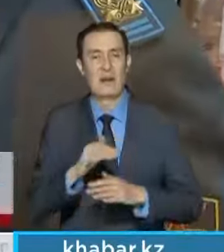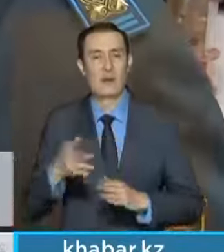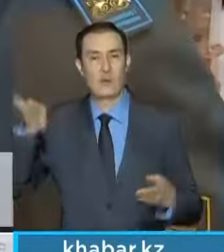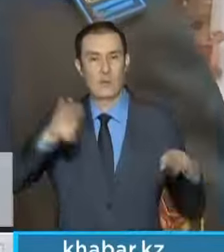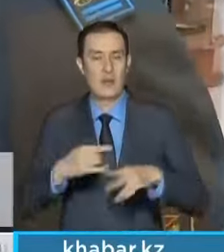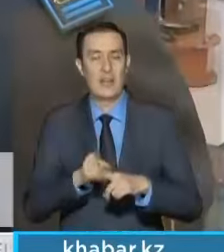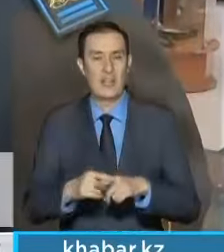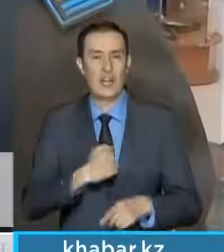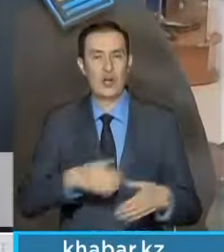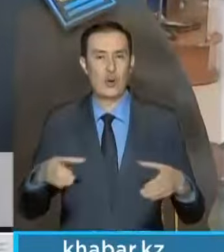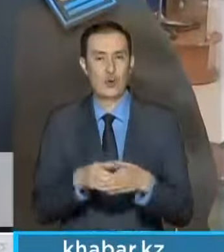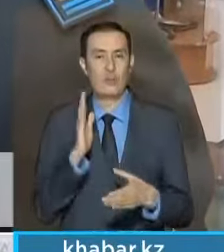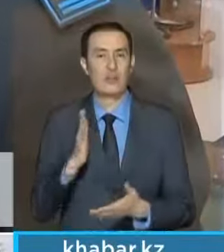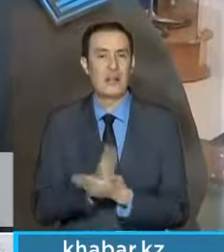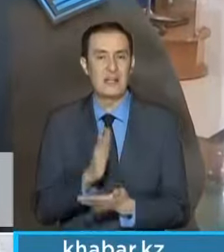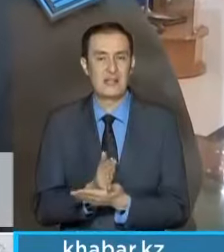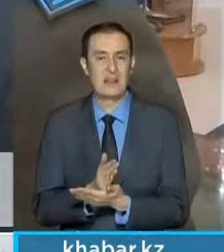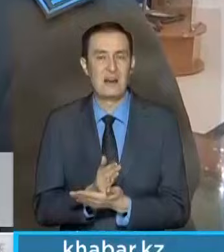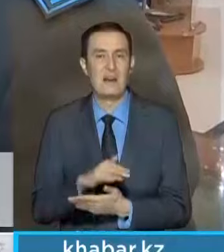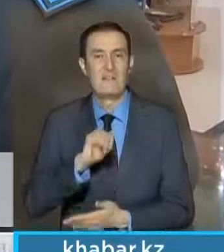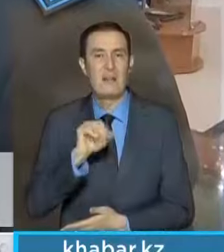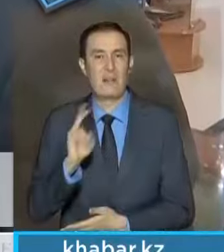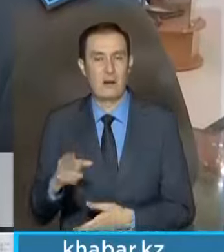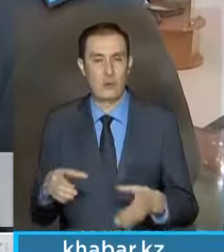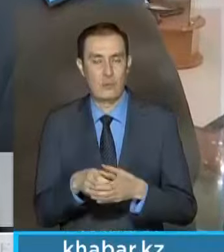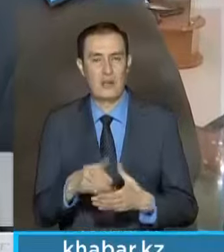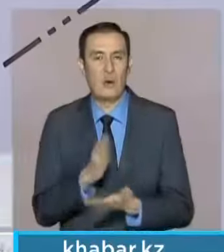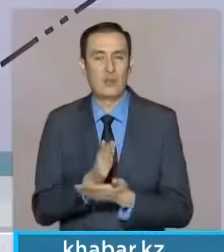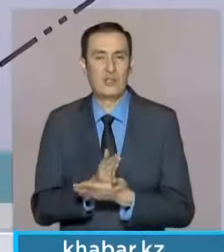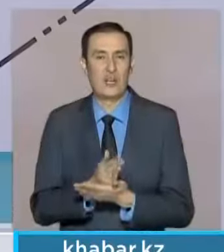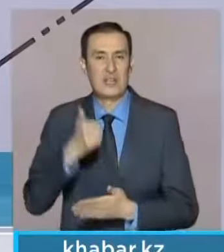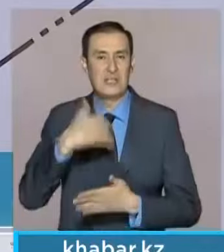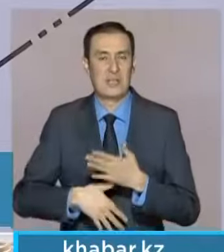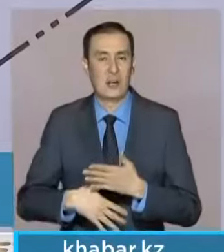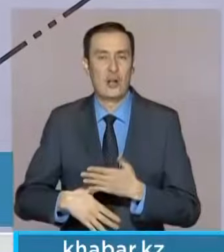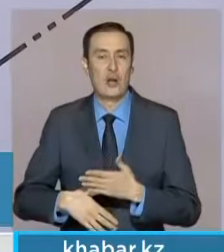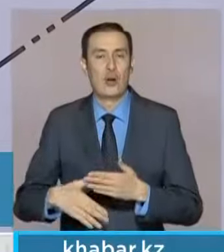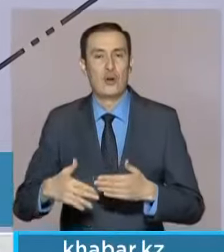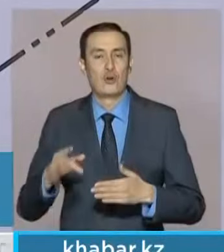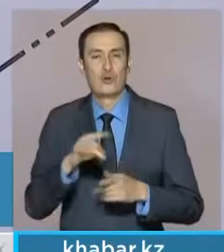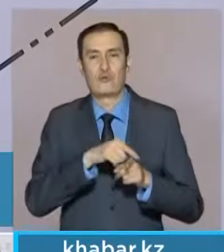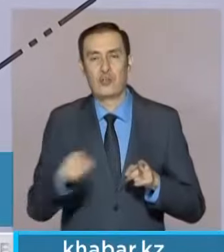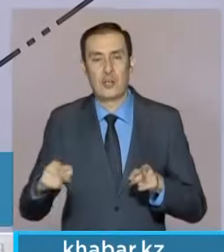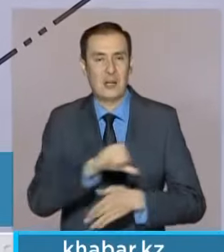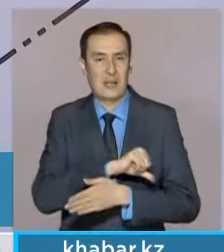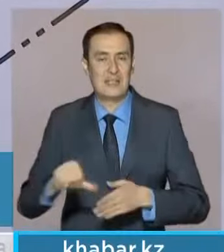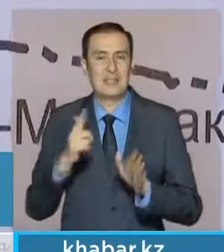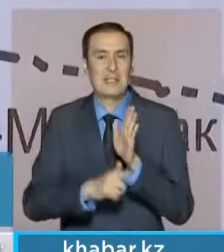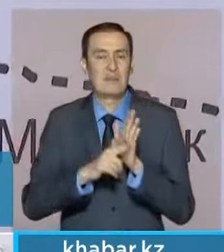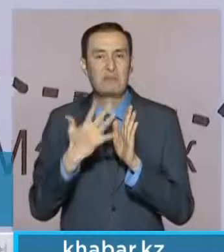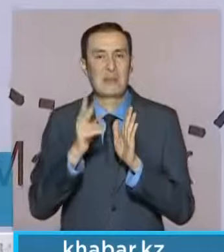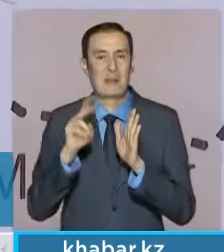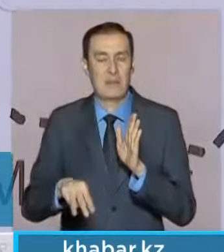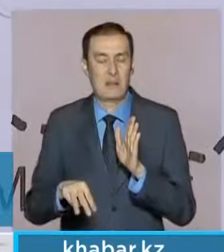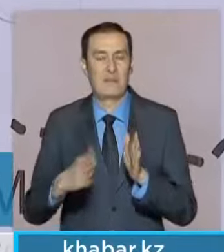Наша рота будет дислоцироваться в лагере Фауар, там, где находится штаб миссии. Буферная зона имеет протяженность 75